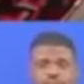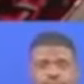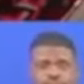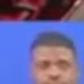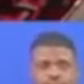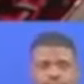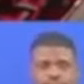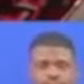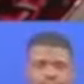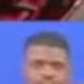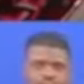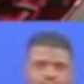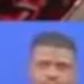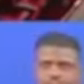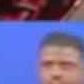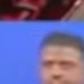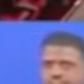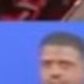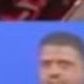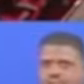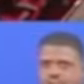Mheshimiwa Kane Patrick Kenani, Sawara, Mtwara.